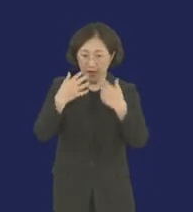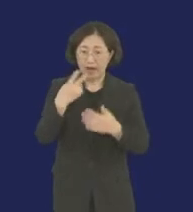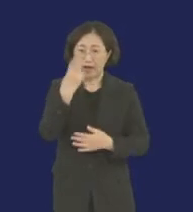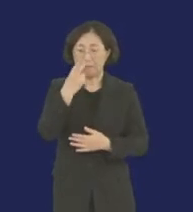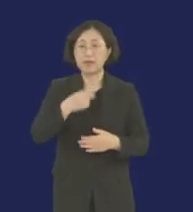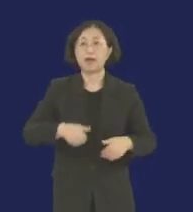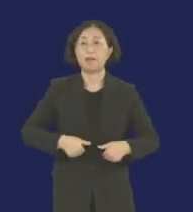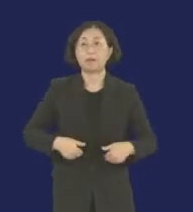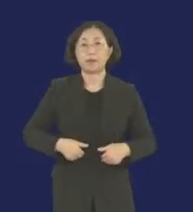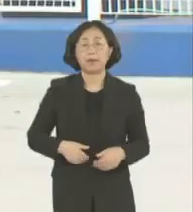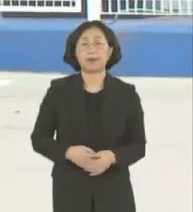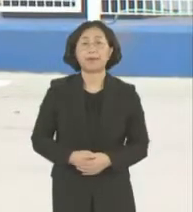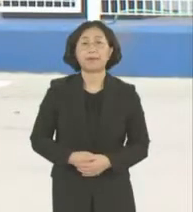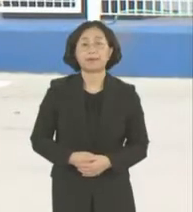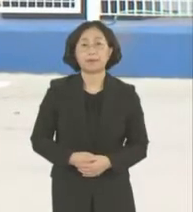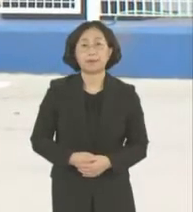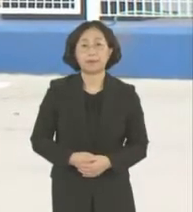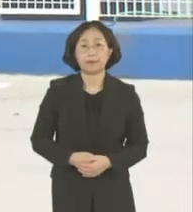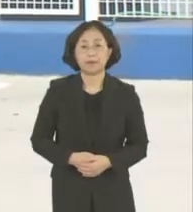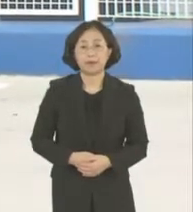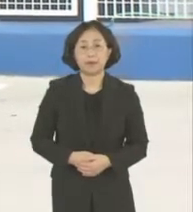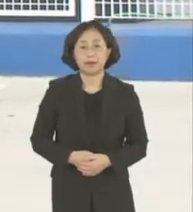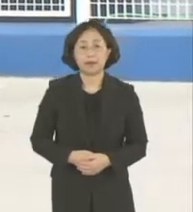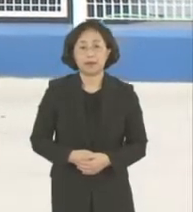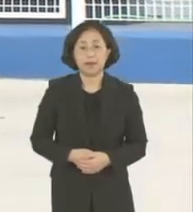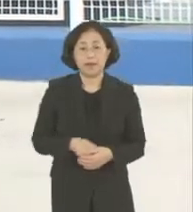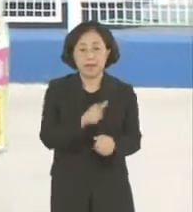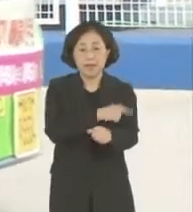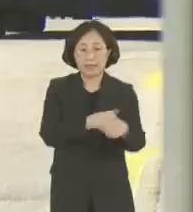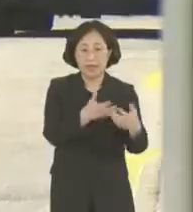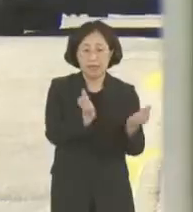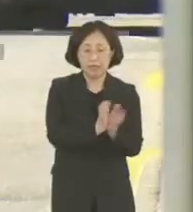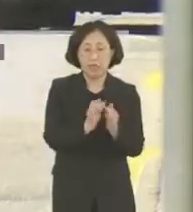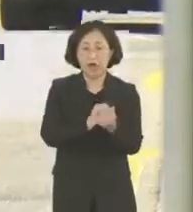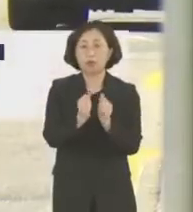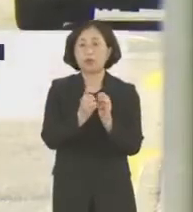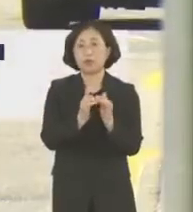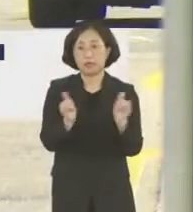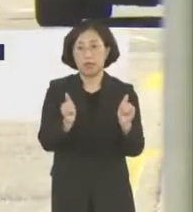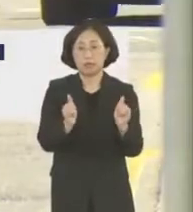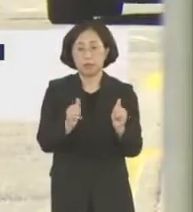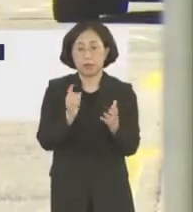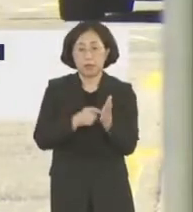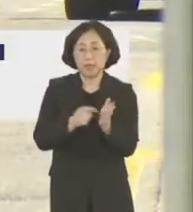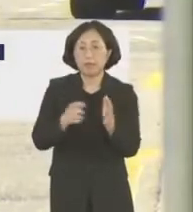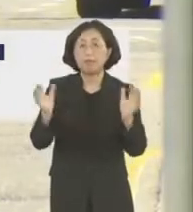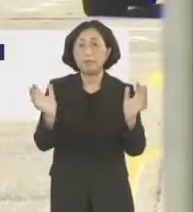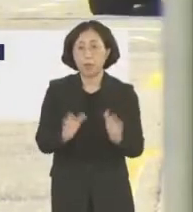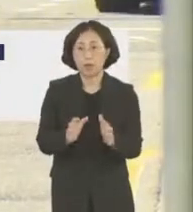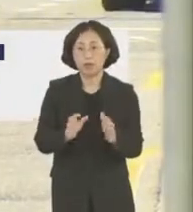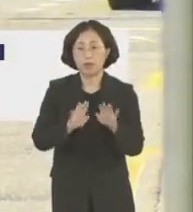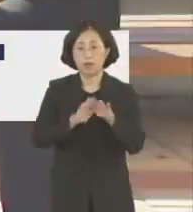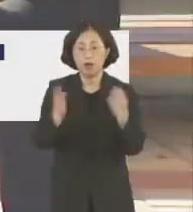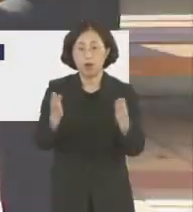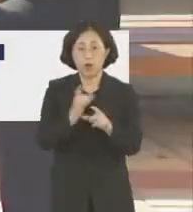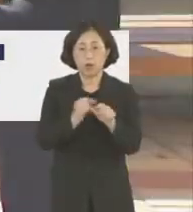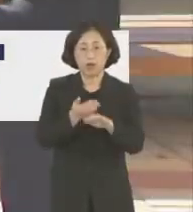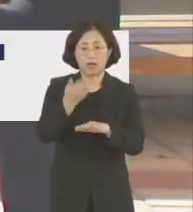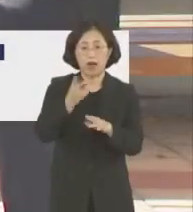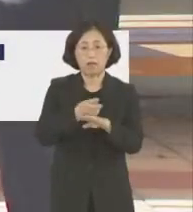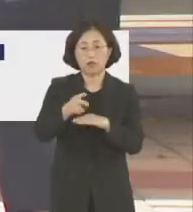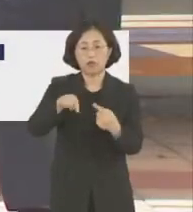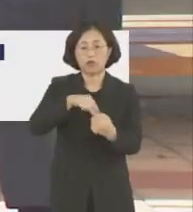감사가 좀 필요하다고 생각합니다. 침묵하던 이사들과 주주들도 나섰습니다. 긴급 모임을 갖고 더 이상 버스